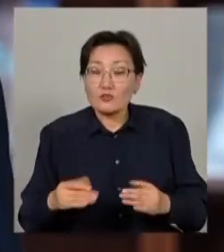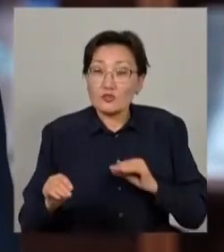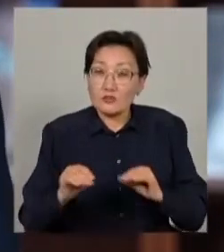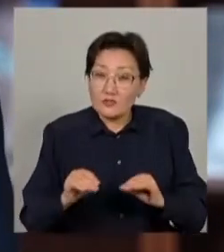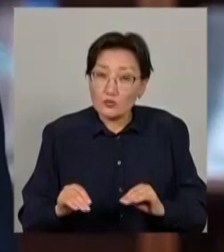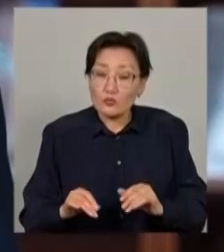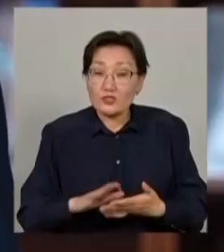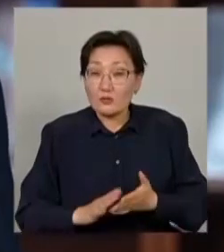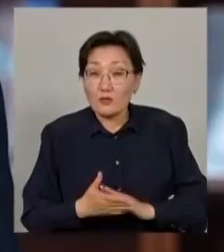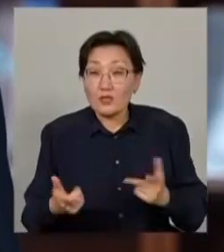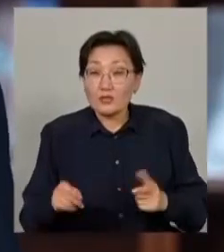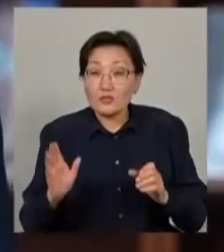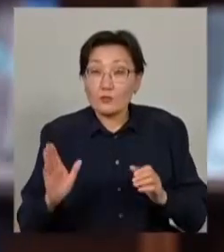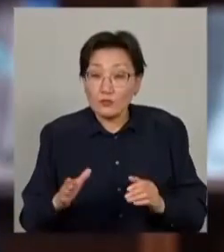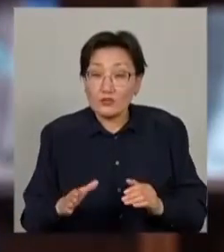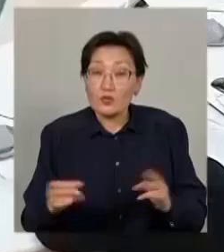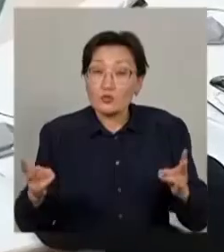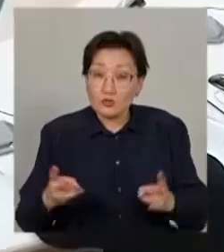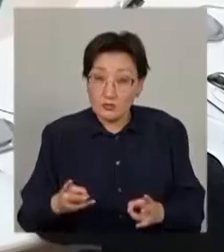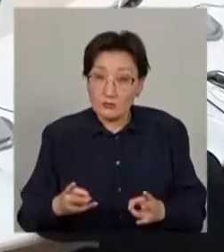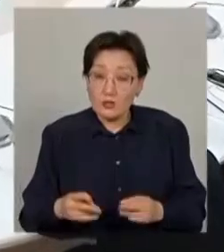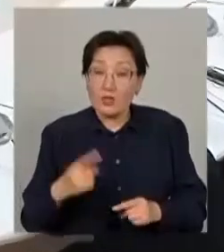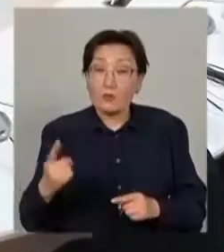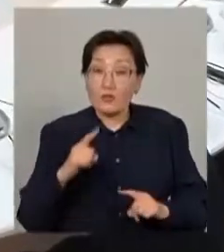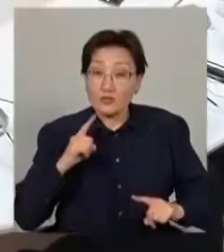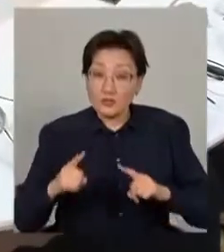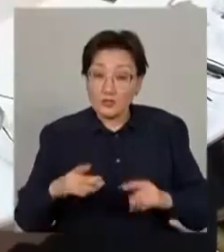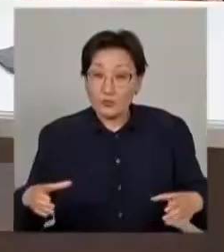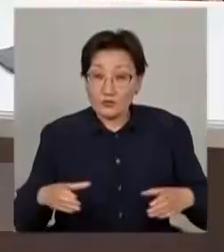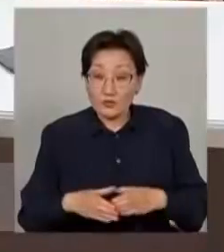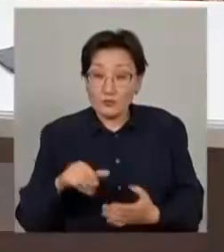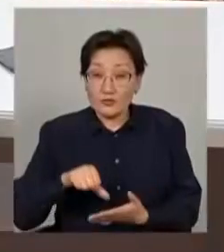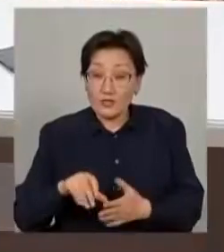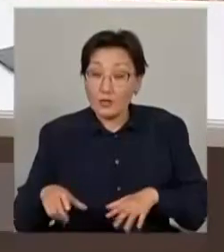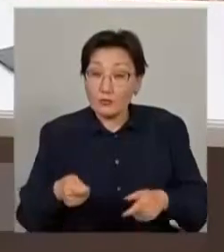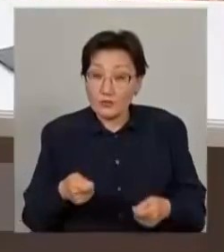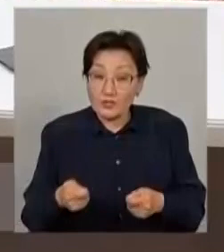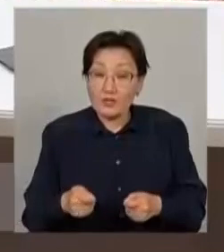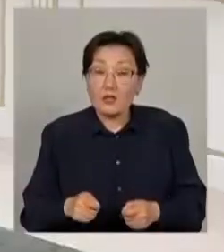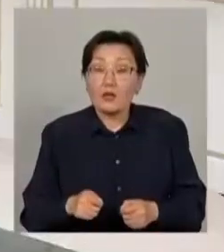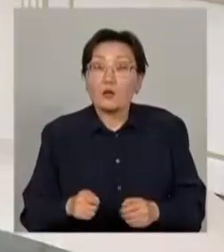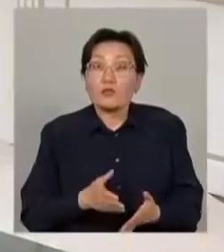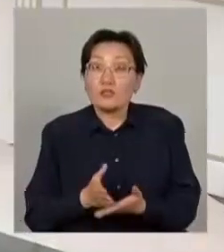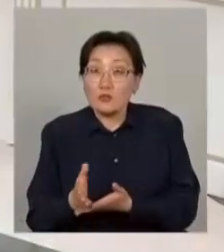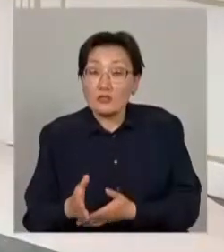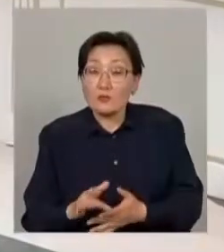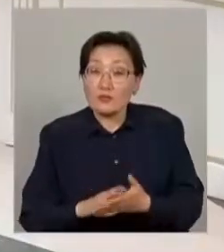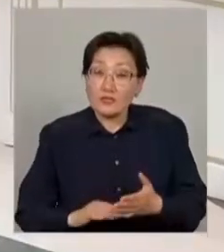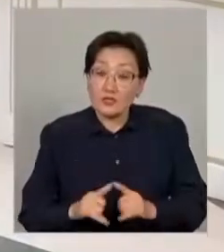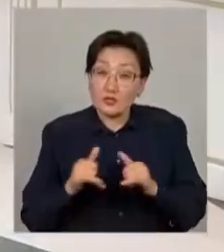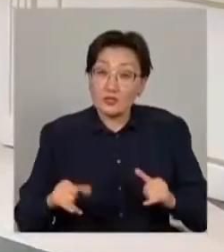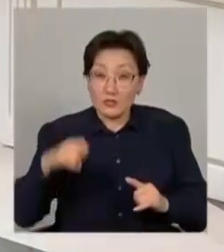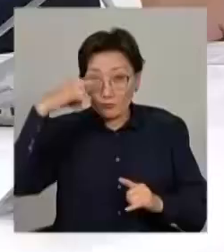создавая условия где она будет в принципе нужна первое заседание совета с участием президента задала вектор для дальнейшего развития